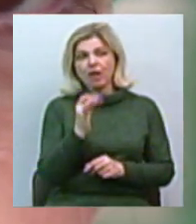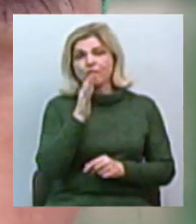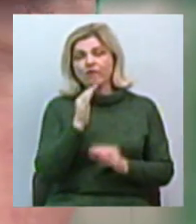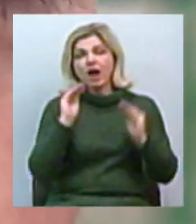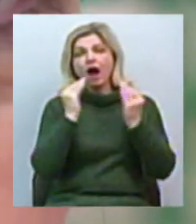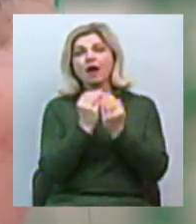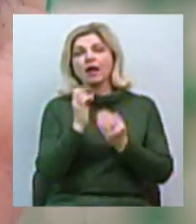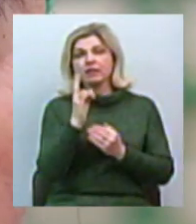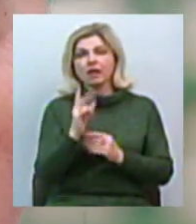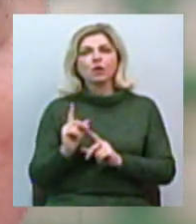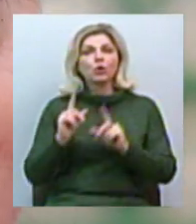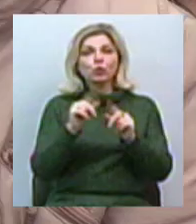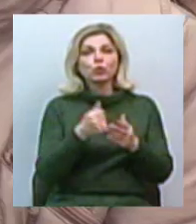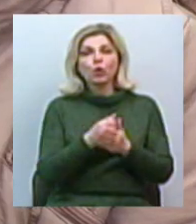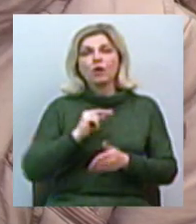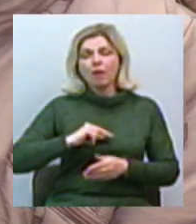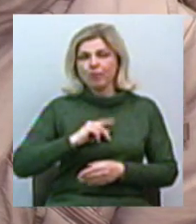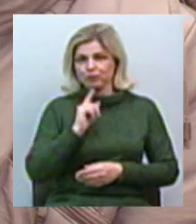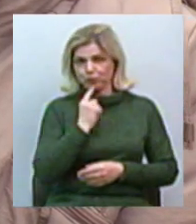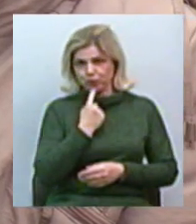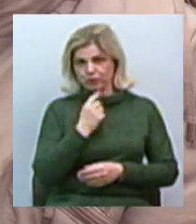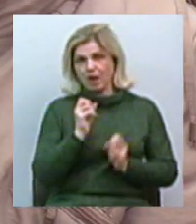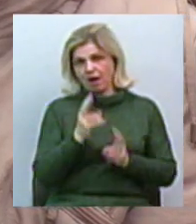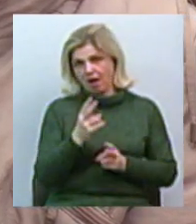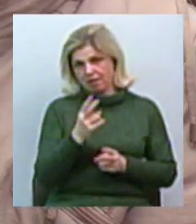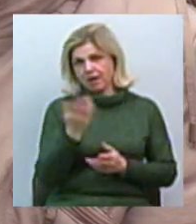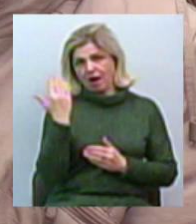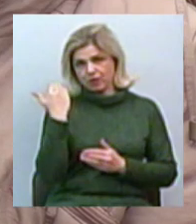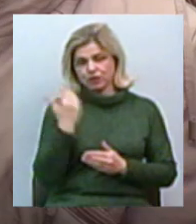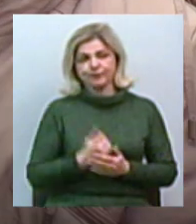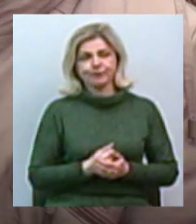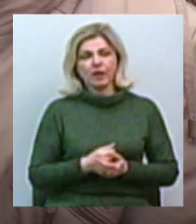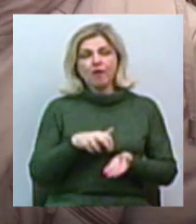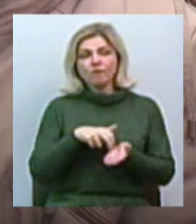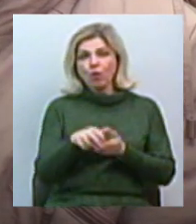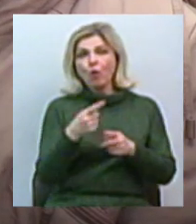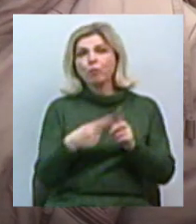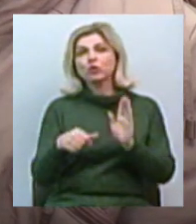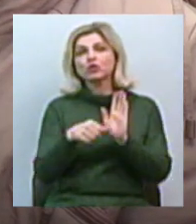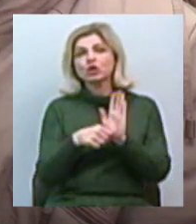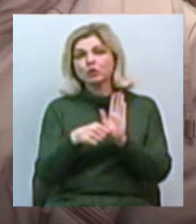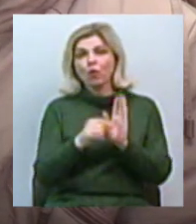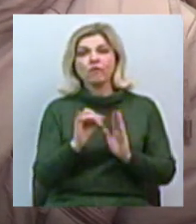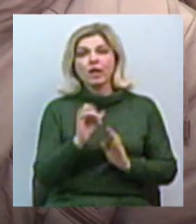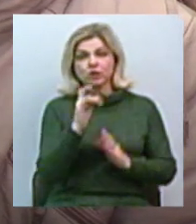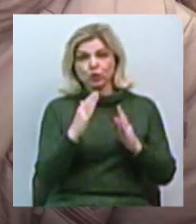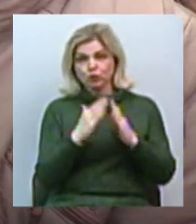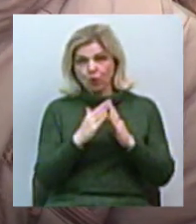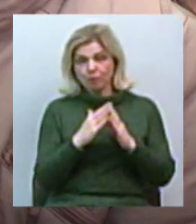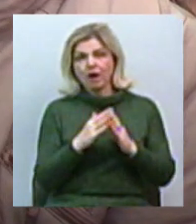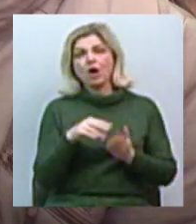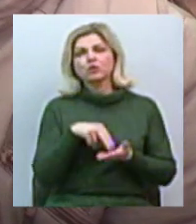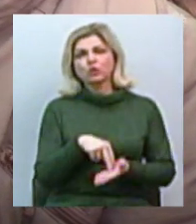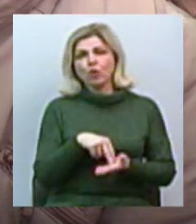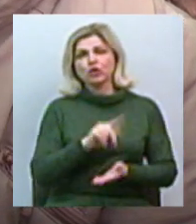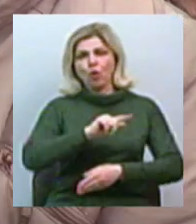карантину доїхати до роботи складніше, ніж зазвичай. Ми виходимо в 5:30. Ми виходимо о 5:30 з дому. Стоїмо